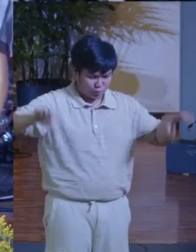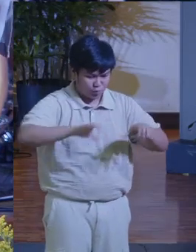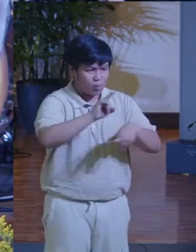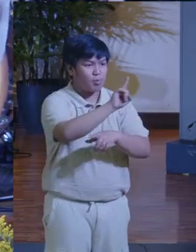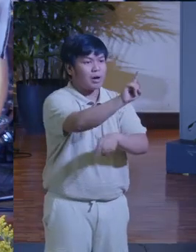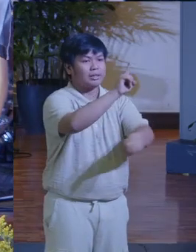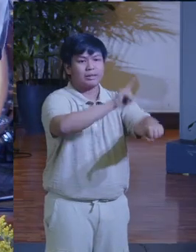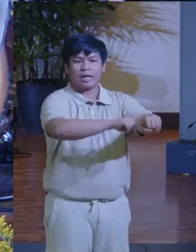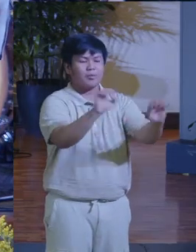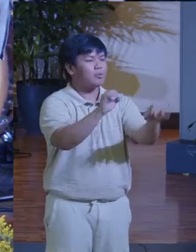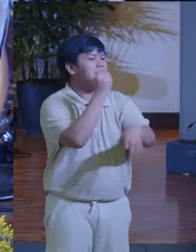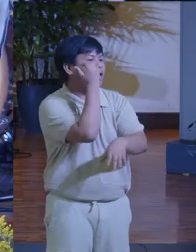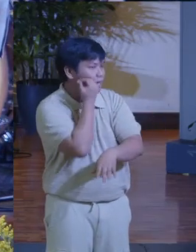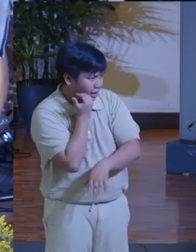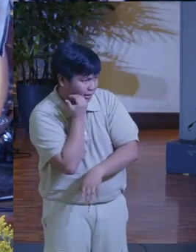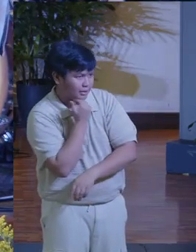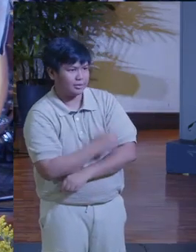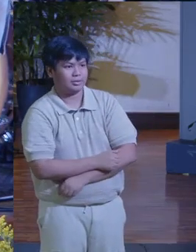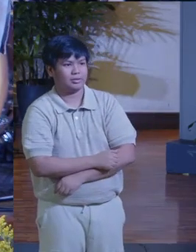walang kulang.